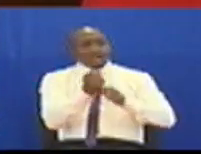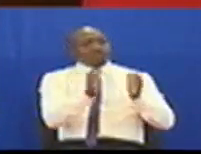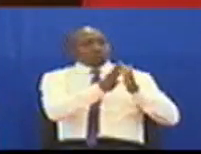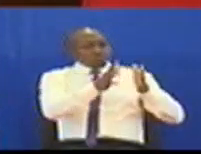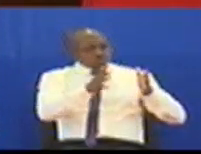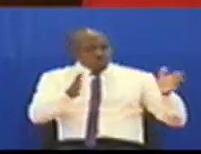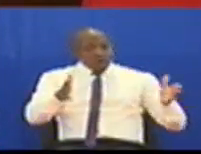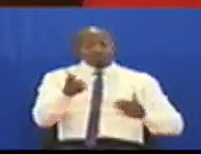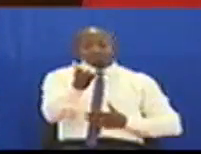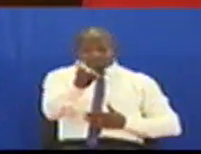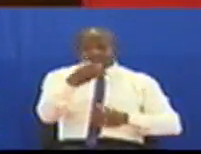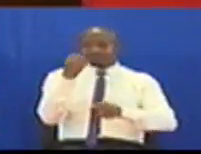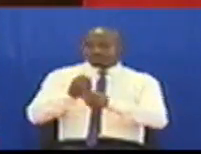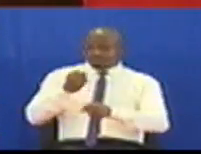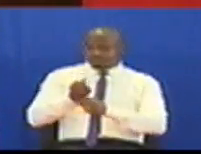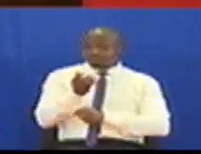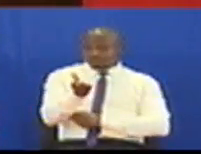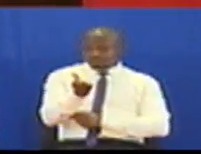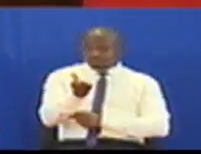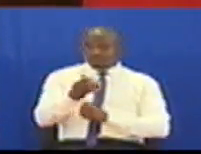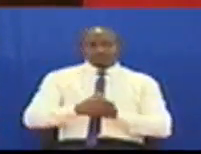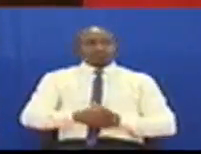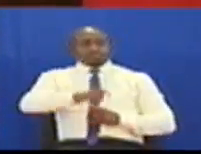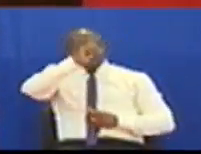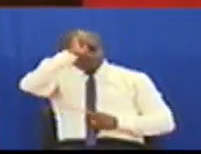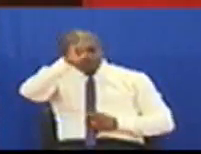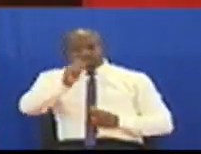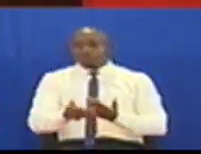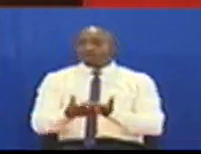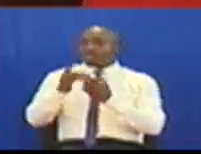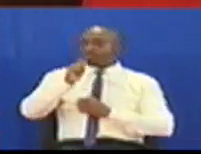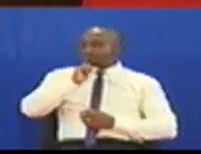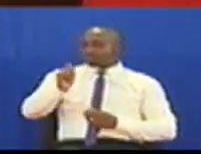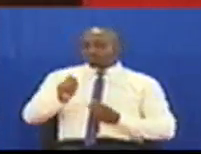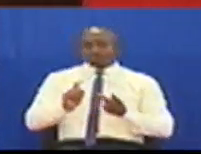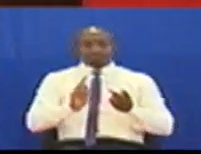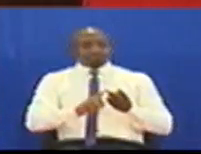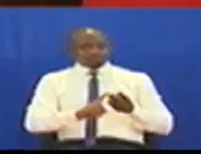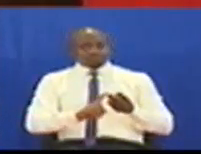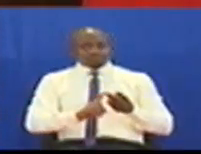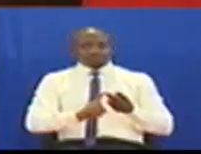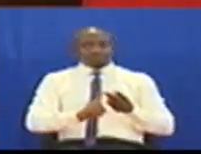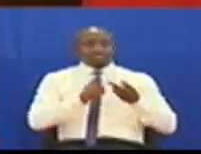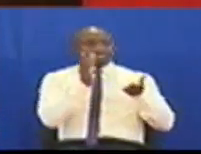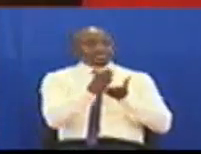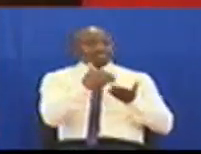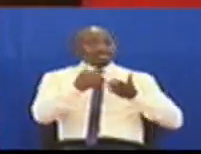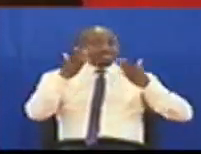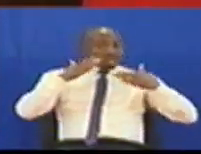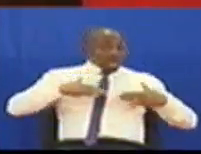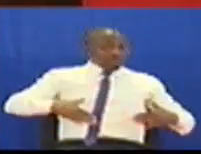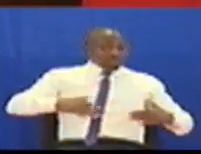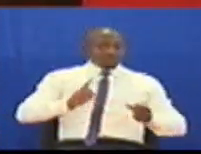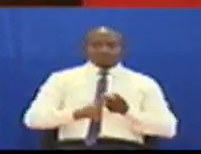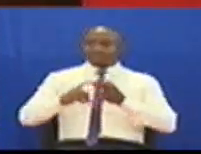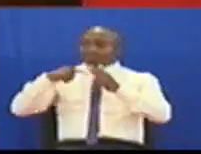Mheshimiwa Naibu Spika wanayoifanya. Mheshimiwa Naibu Spika, ukiangalia kwa upande wa sekta ya afya,